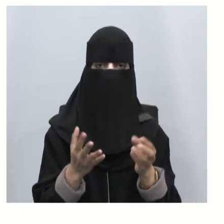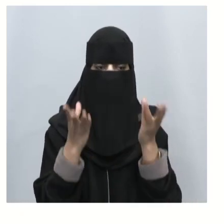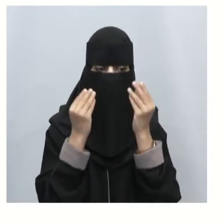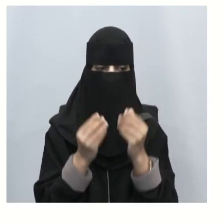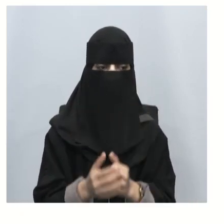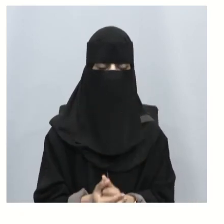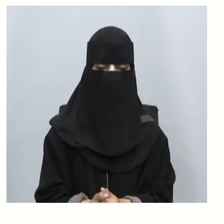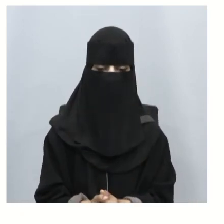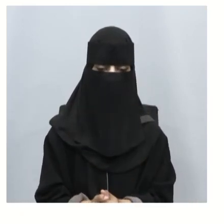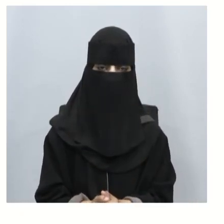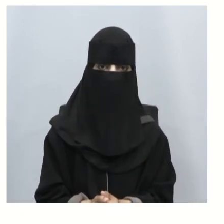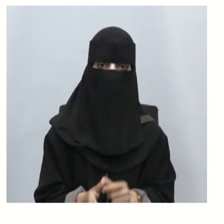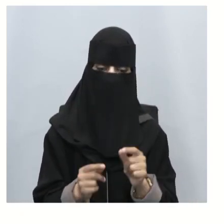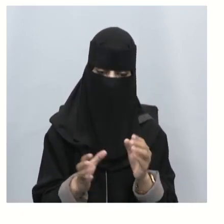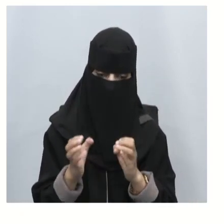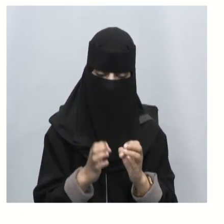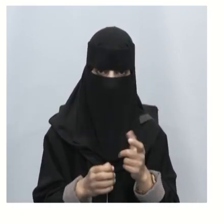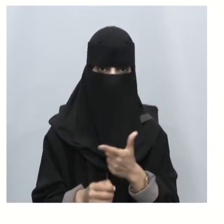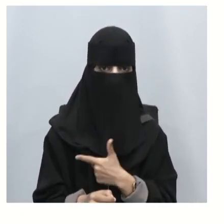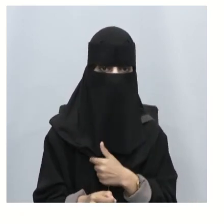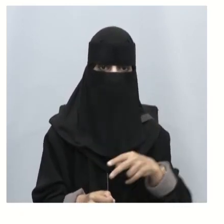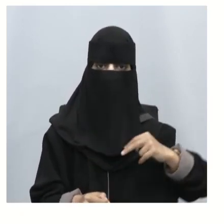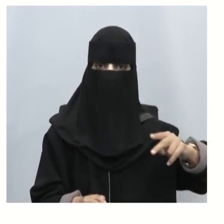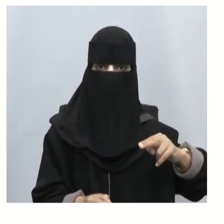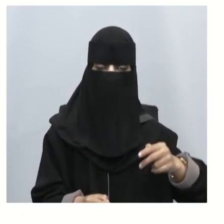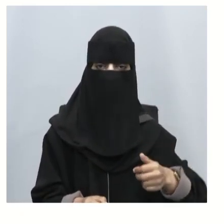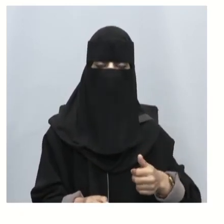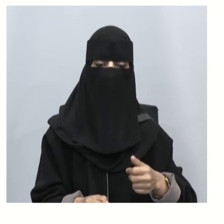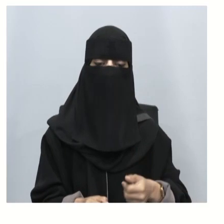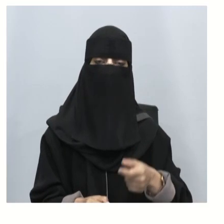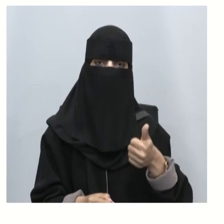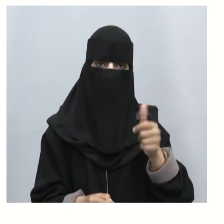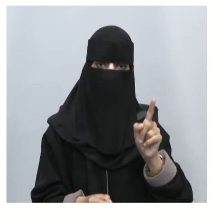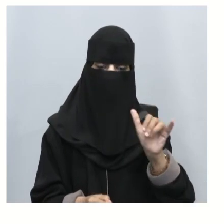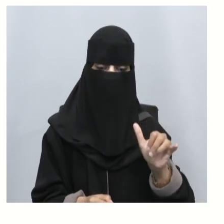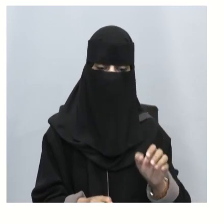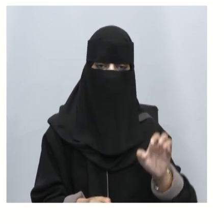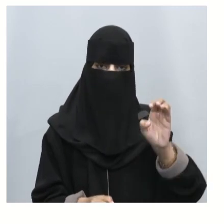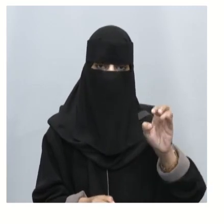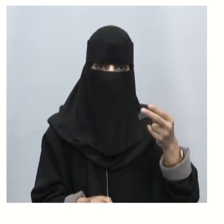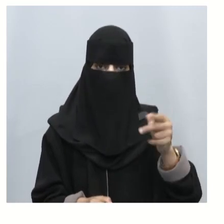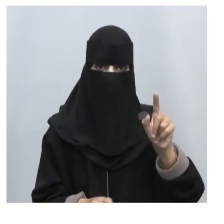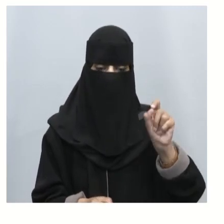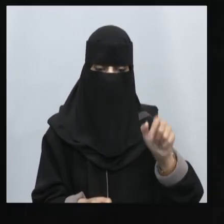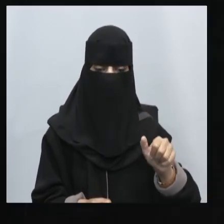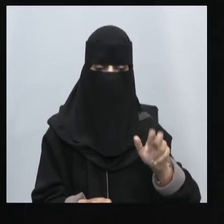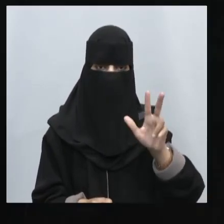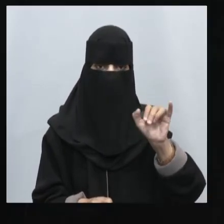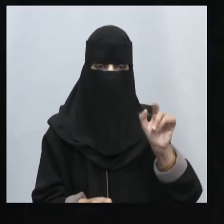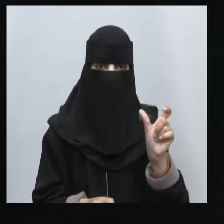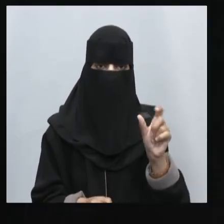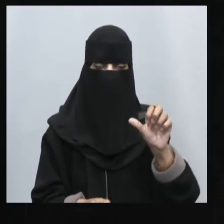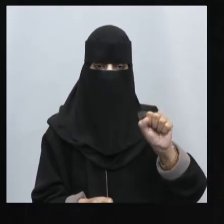المعلومات احسنتم اذا لاخيه ابي جعفر المنصور الى هنا